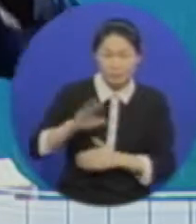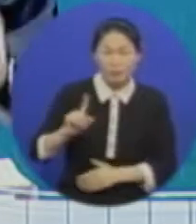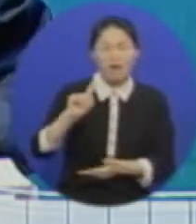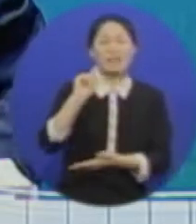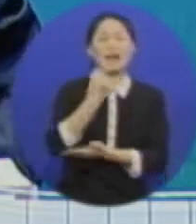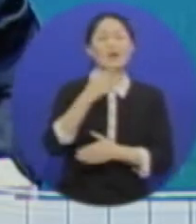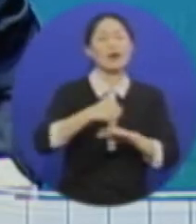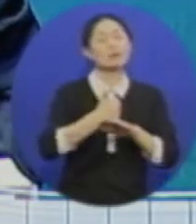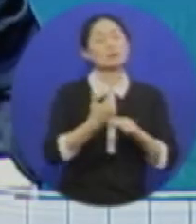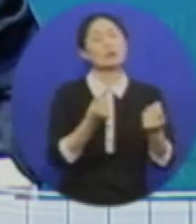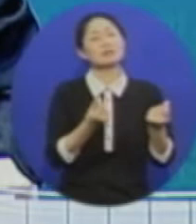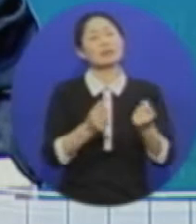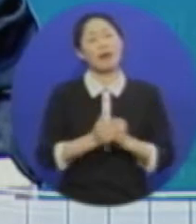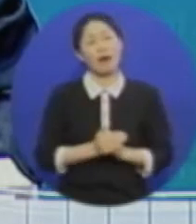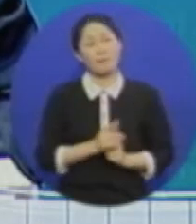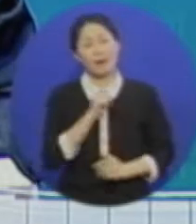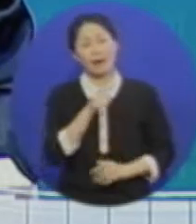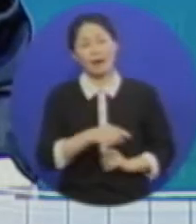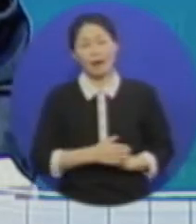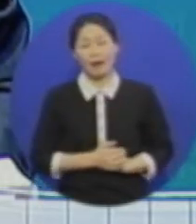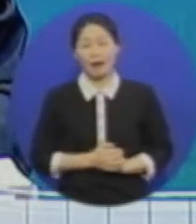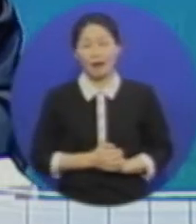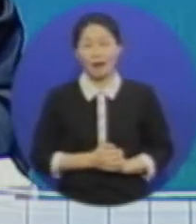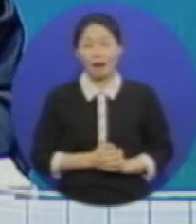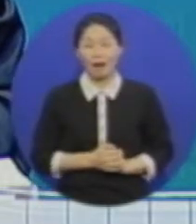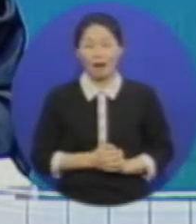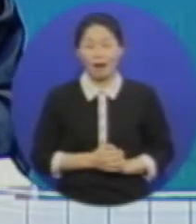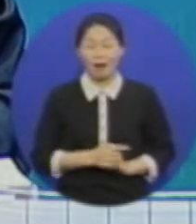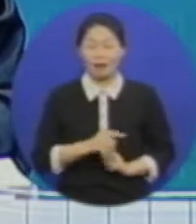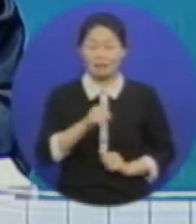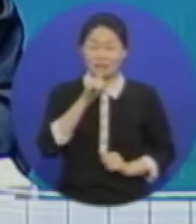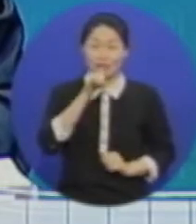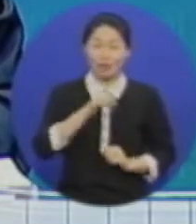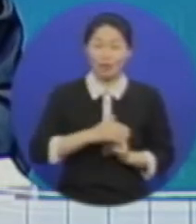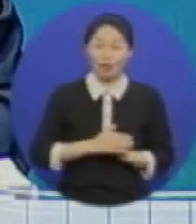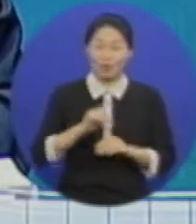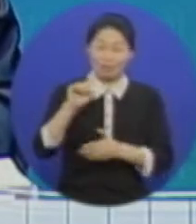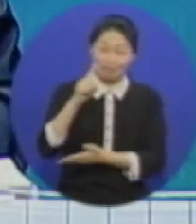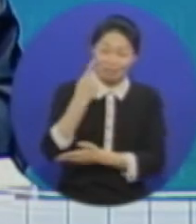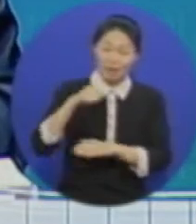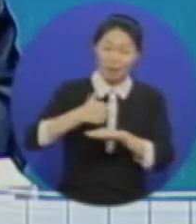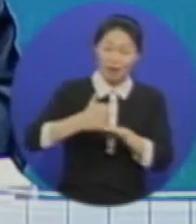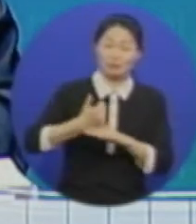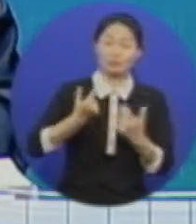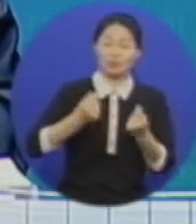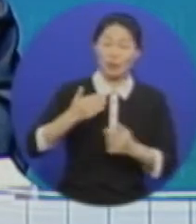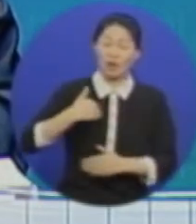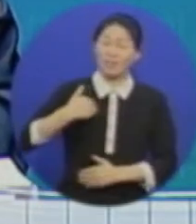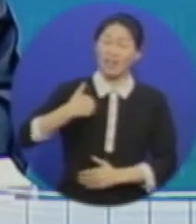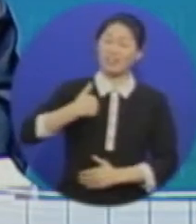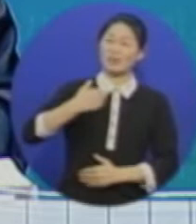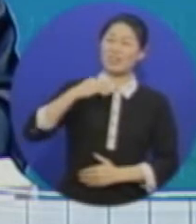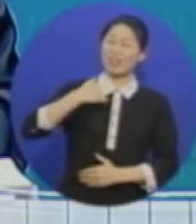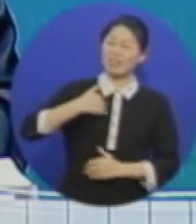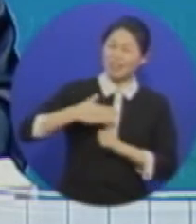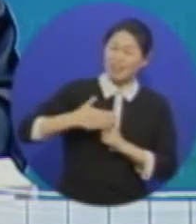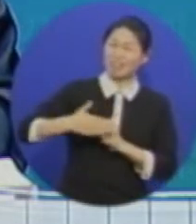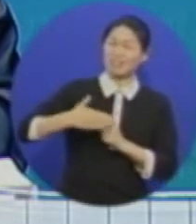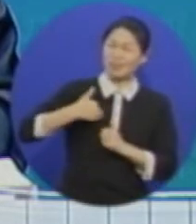그랬지 않는데 다윗도 이루고 나오는 분이 있어요 다윗도 그래 짰는데 나만 왜 가지고 그러네